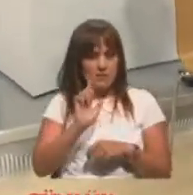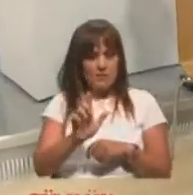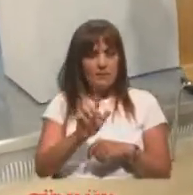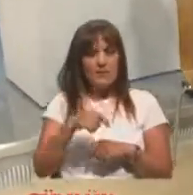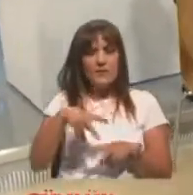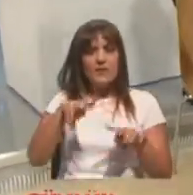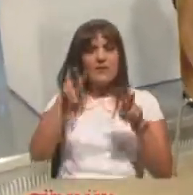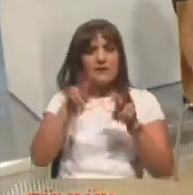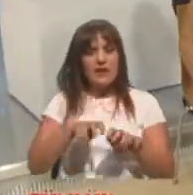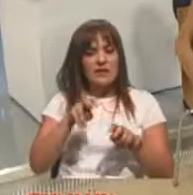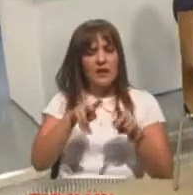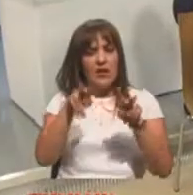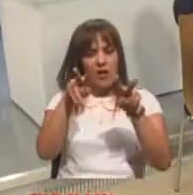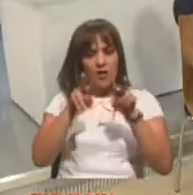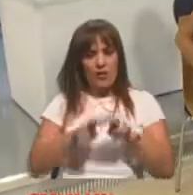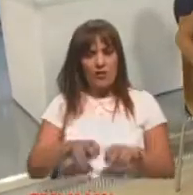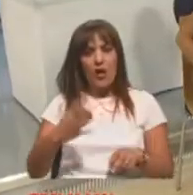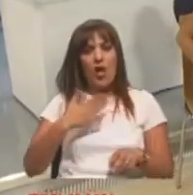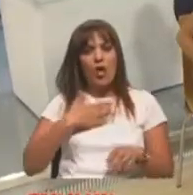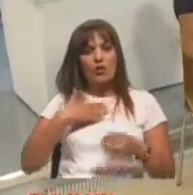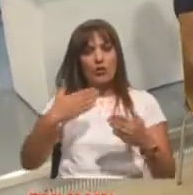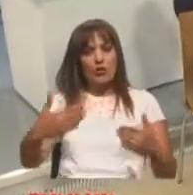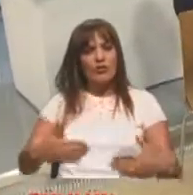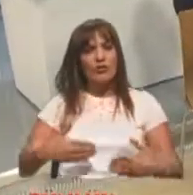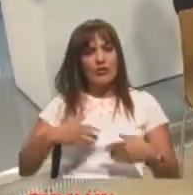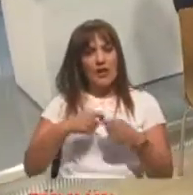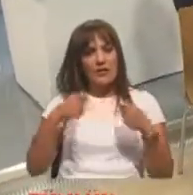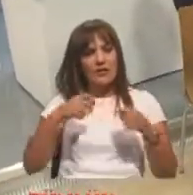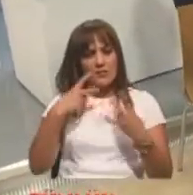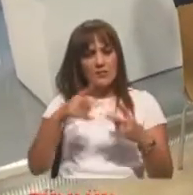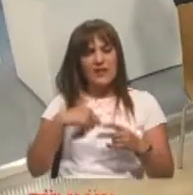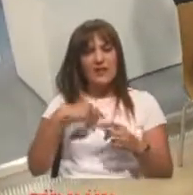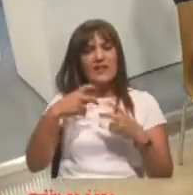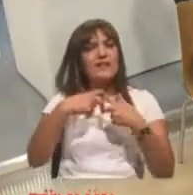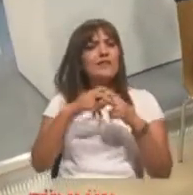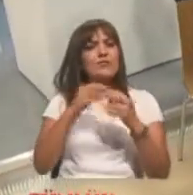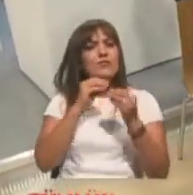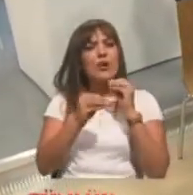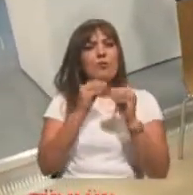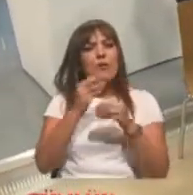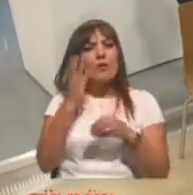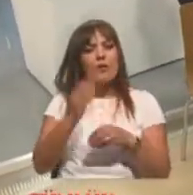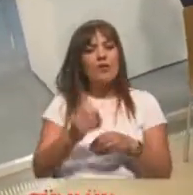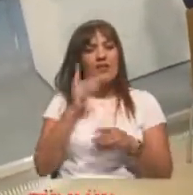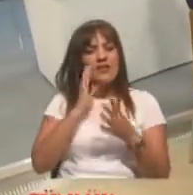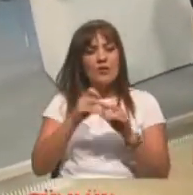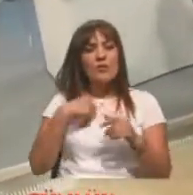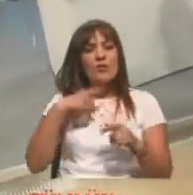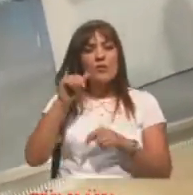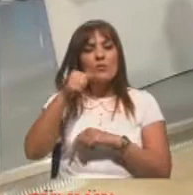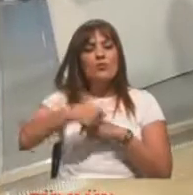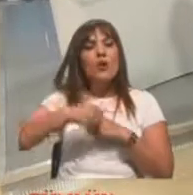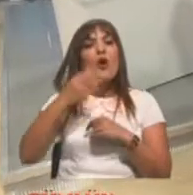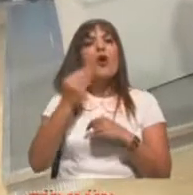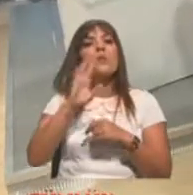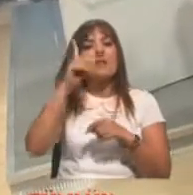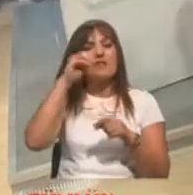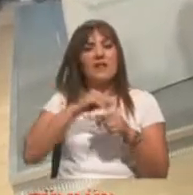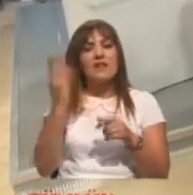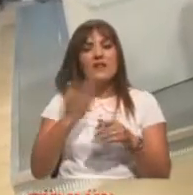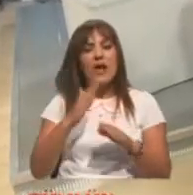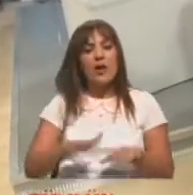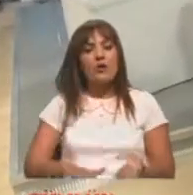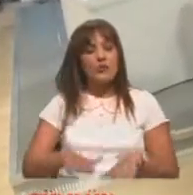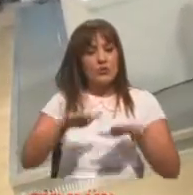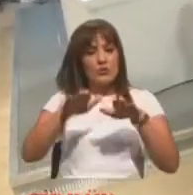Yine sandalyede oturarak ön tarafı esnetebilirim. Dizinde problem olan kişiler dizlerini bükemedikleri için daha böyle